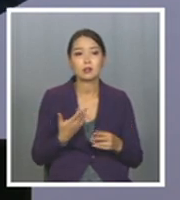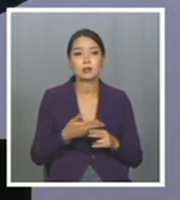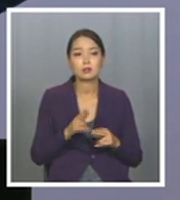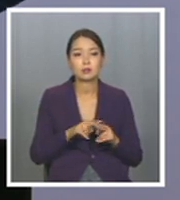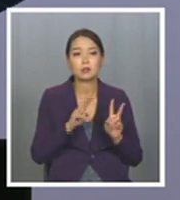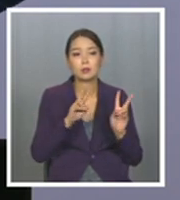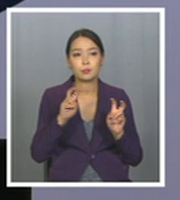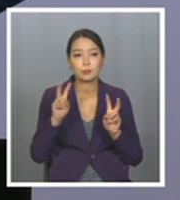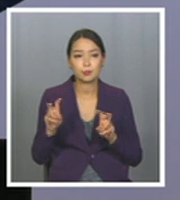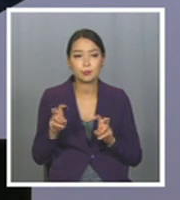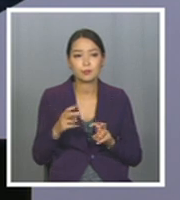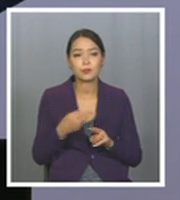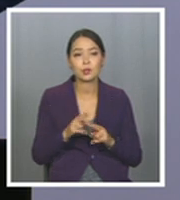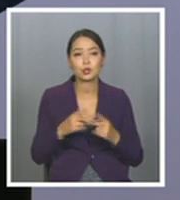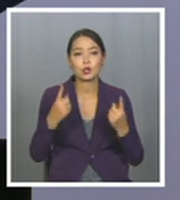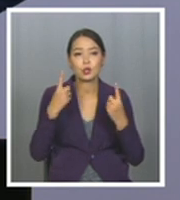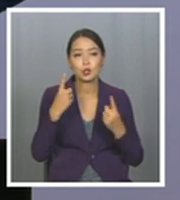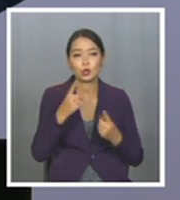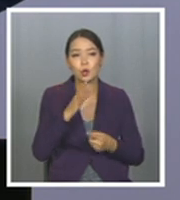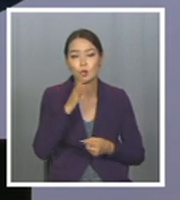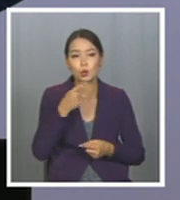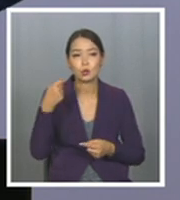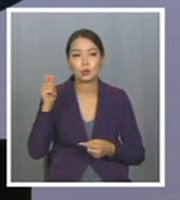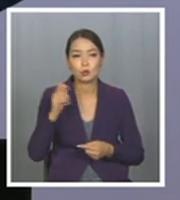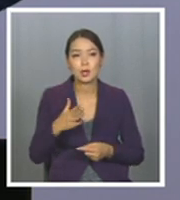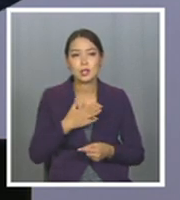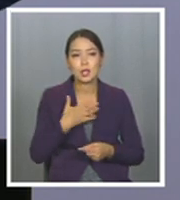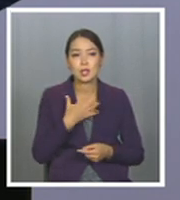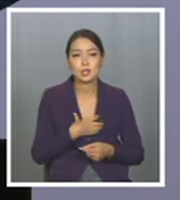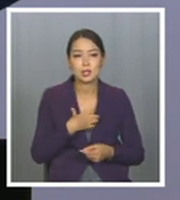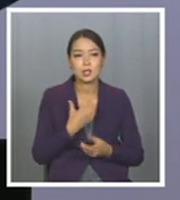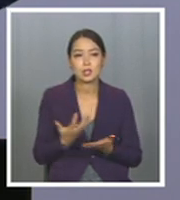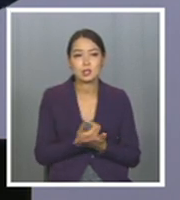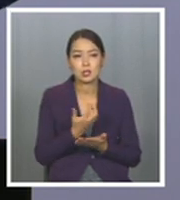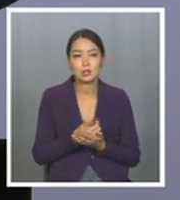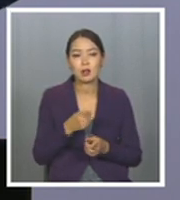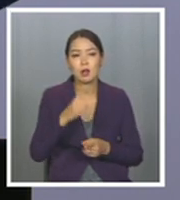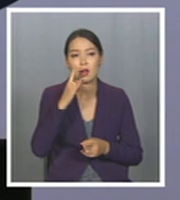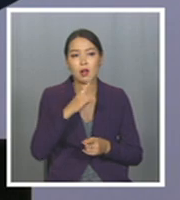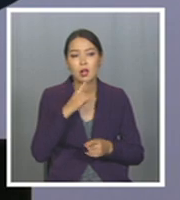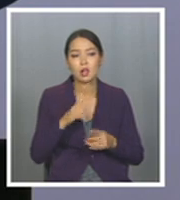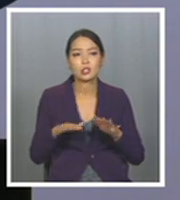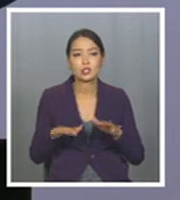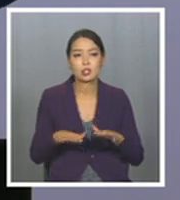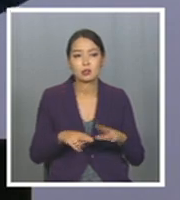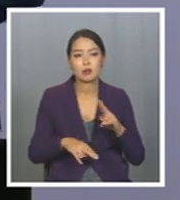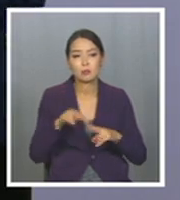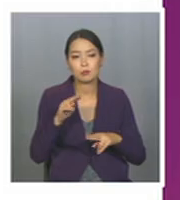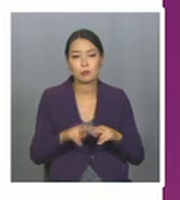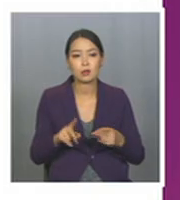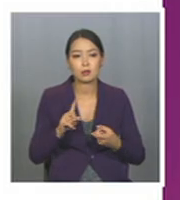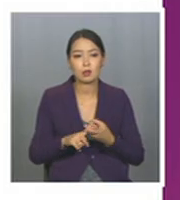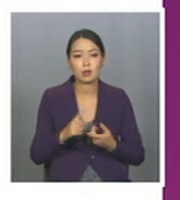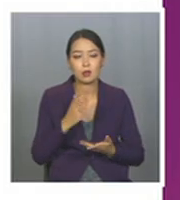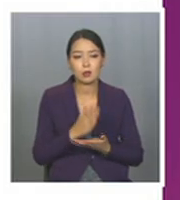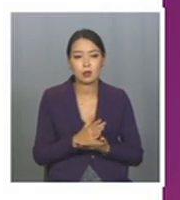жайт, Ұлы Отан соғысындағы біздің негізгі табыстарымыз да Қазақ жерінде салынған өнеркәсіп орындарымен байланысты. Біз бұл ретте